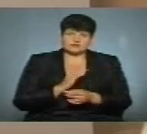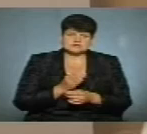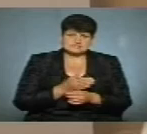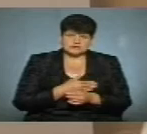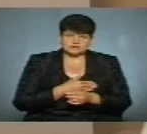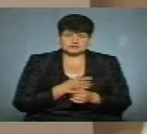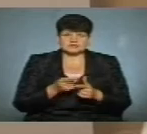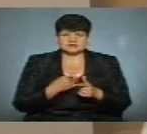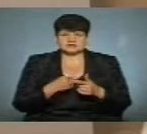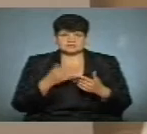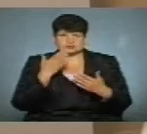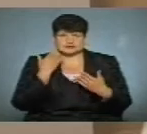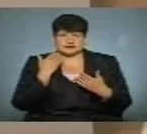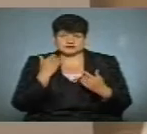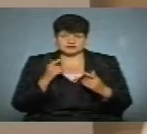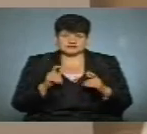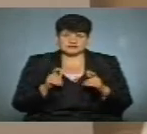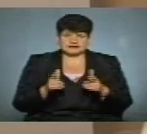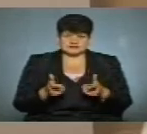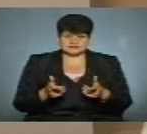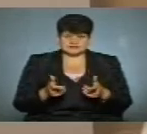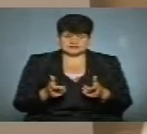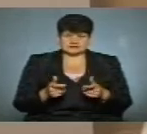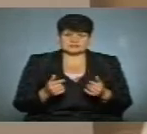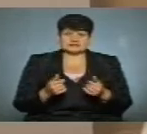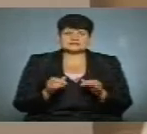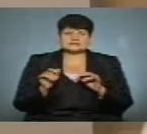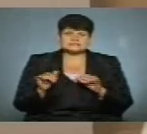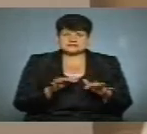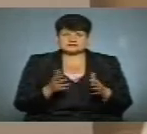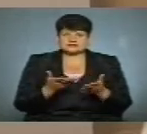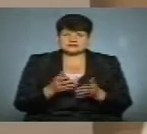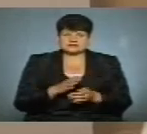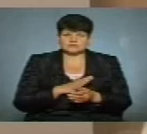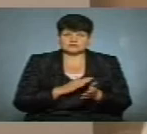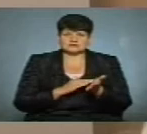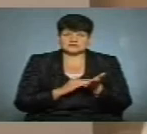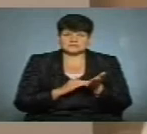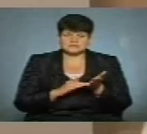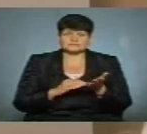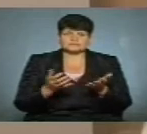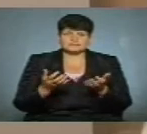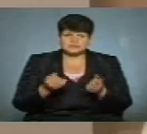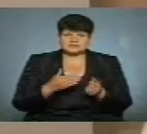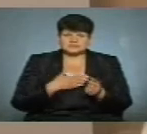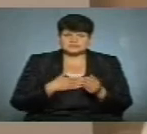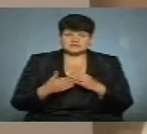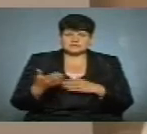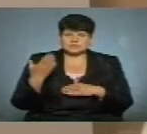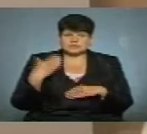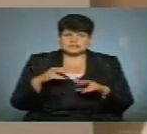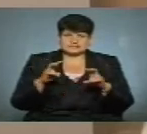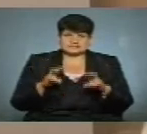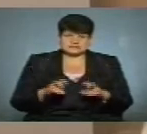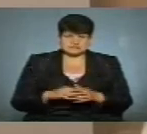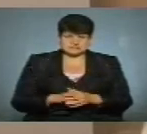тим паче послаблювати карантин. Саме заходи, які були виписані і прийняті нами на попередніх